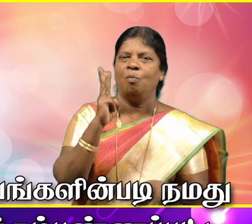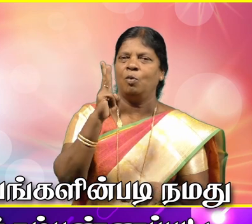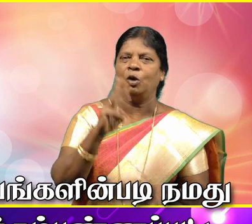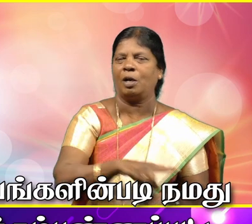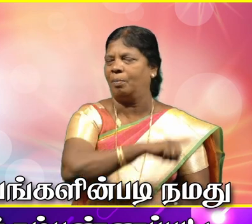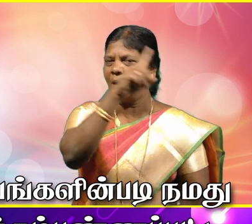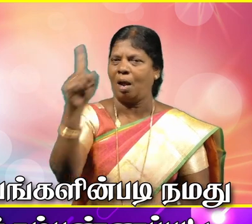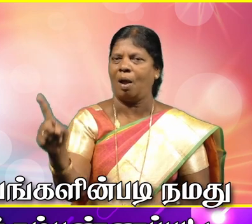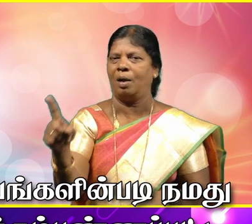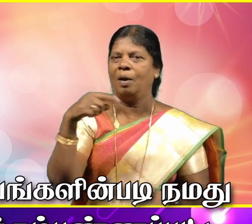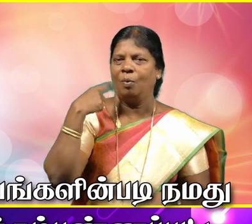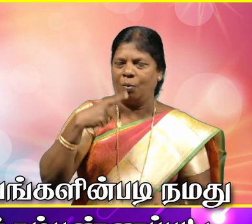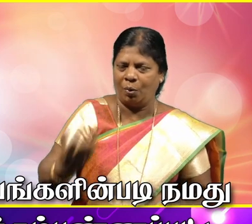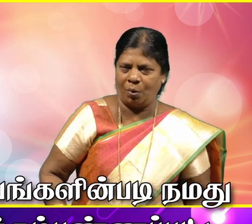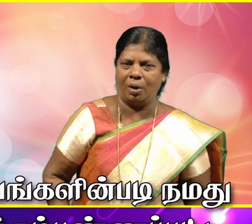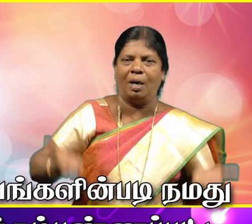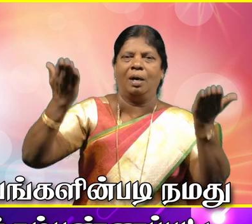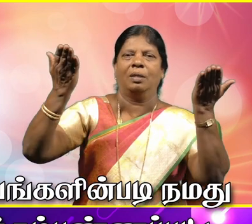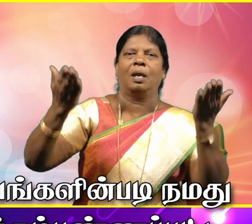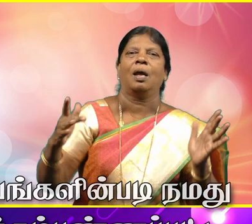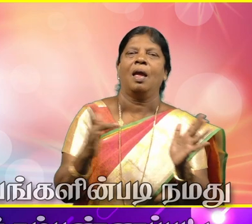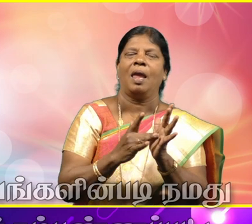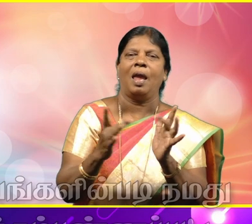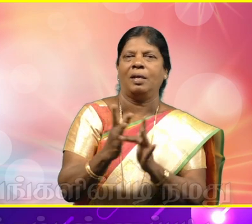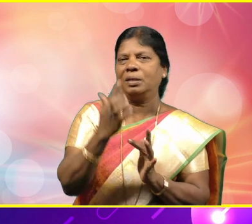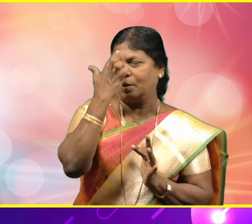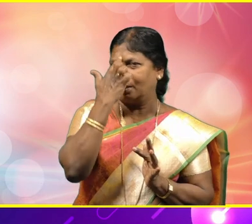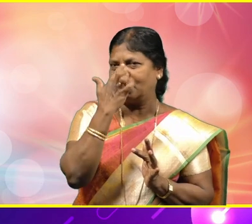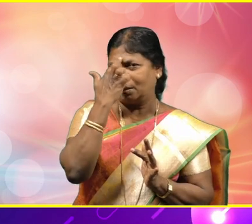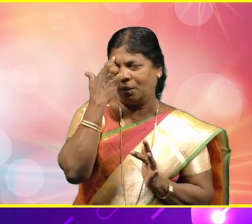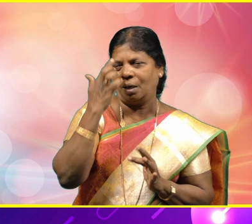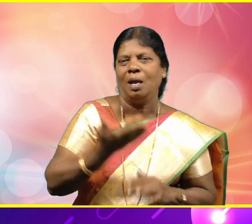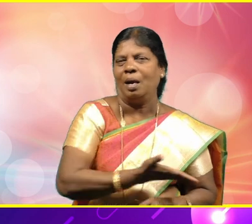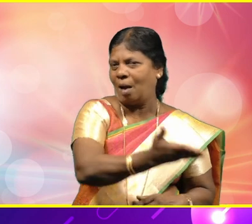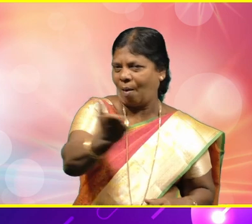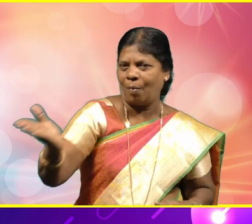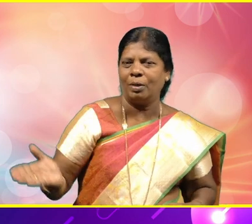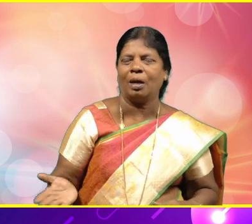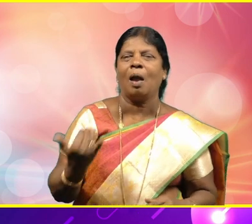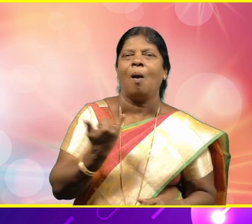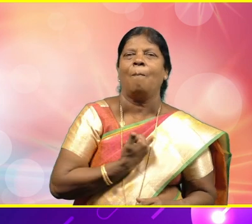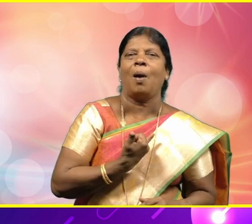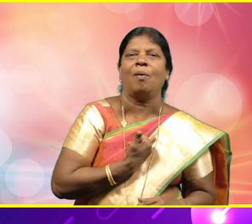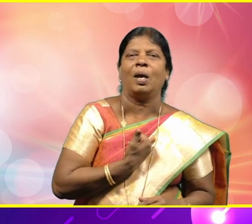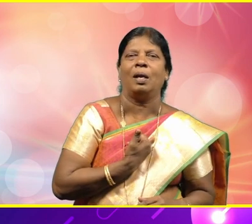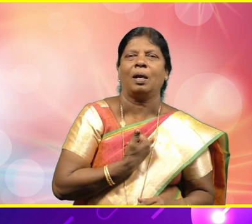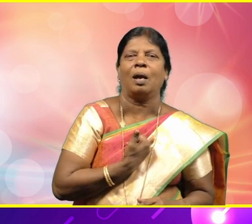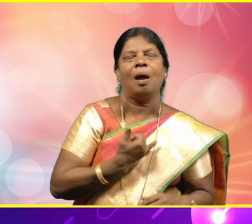வாக்கியங்களின்படி 3வது நாளில் உயிர்த்தெழுந்தார். இயேசு கிறிஸ்து